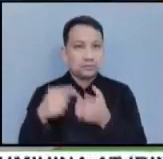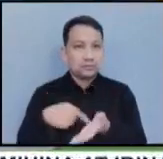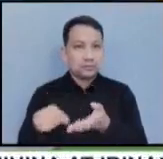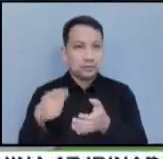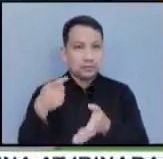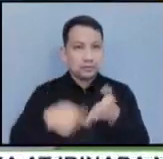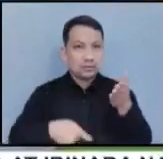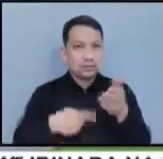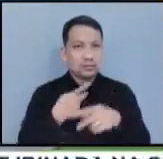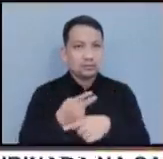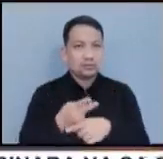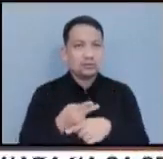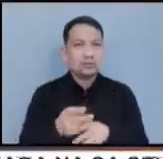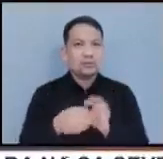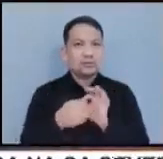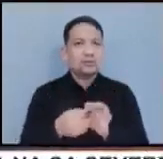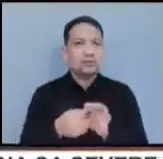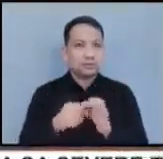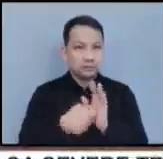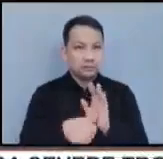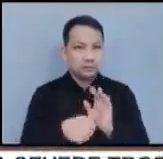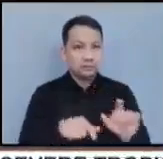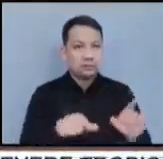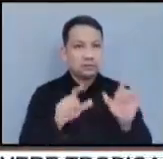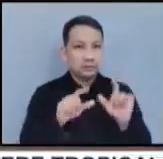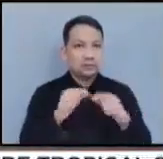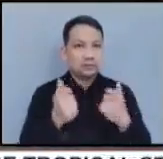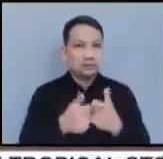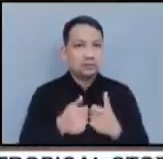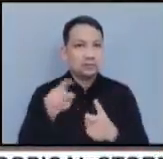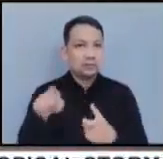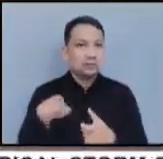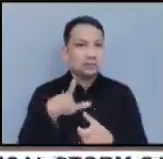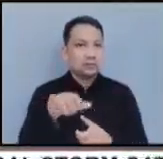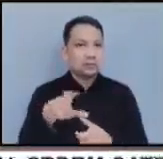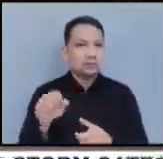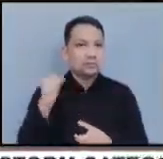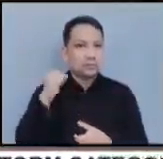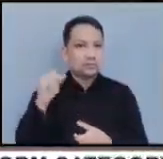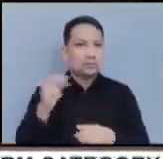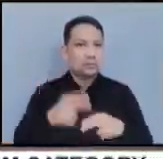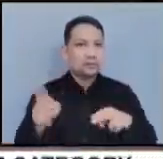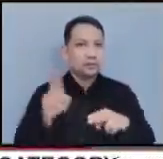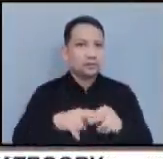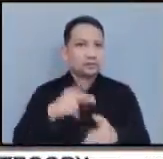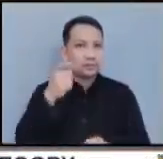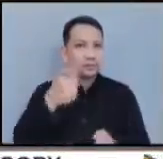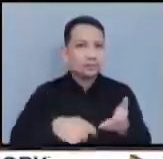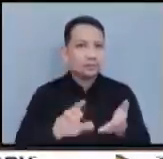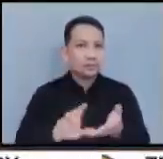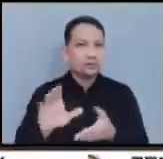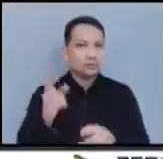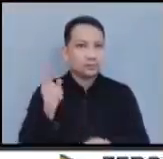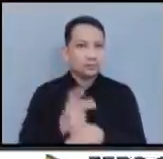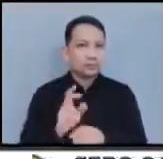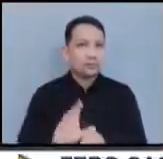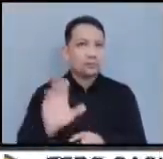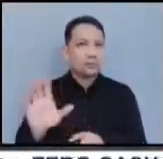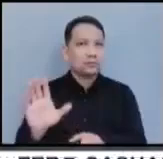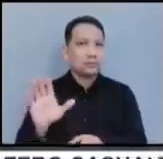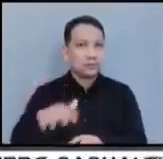produkto. Mariing tinututulan ng mga demonstrador ang napakataas na buwis na nagpahirap umano sa kanilang